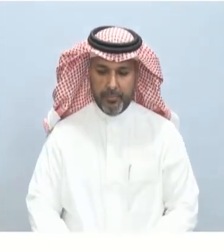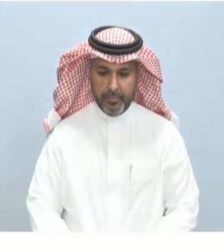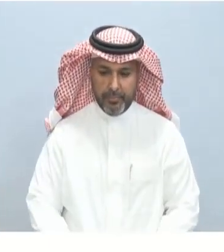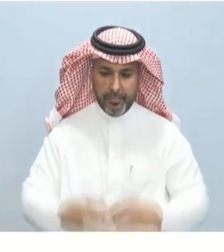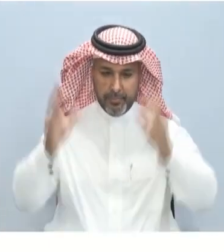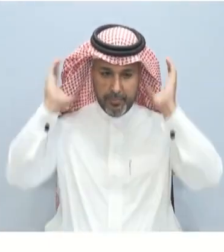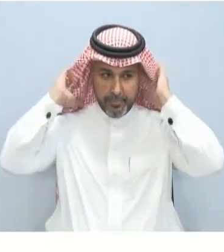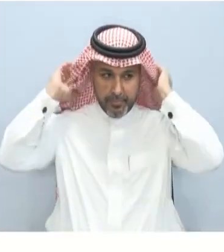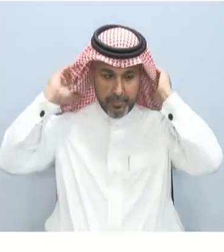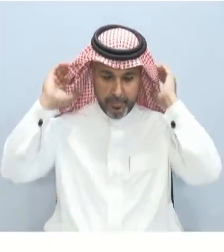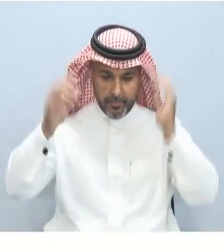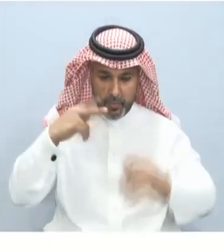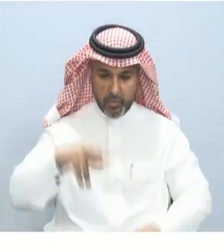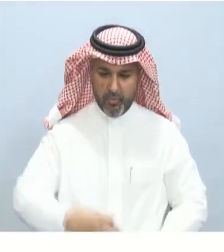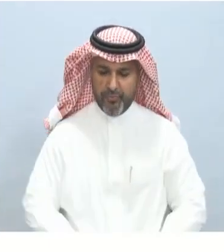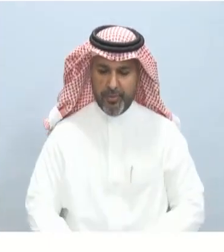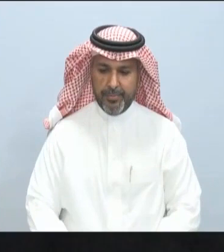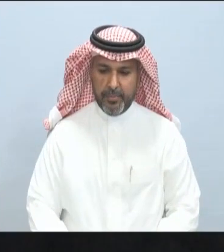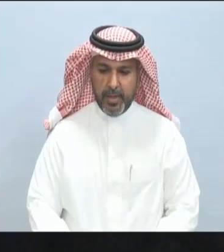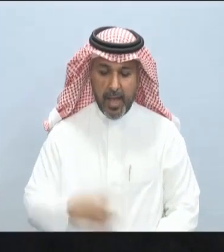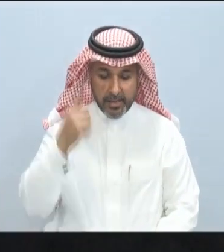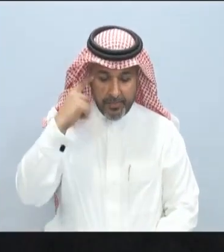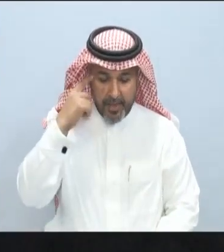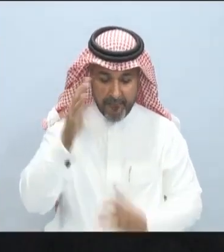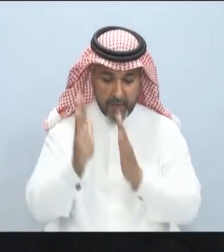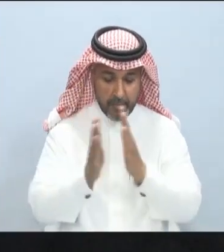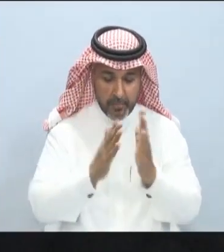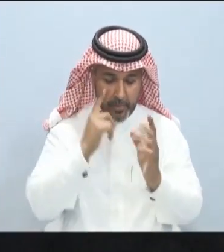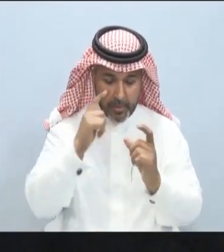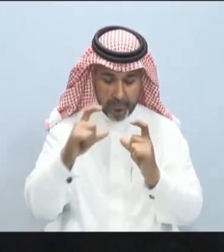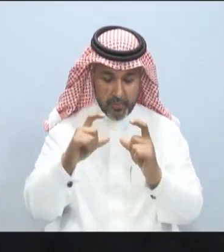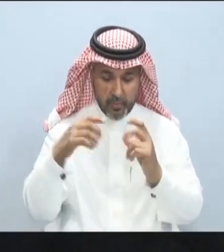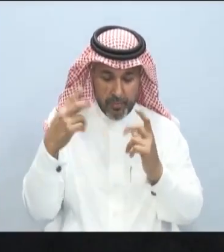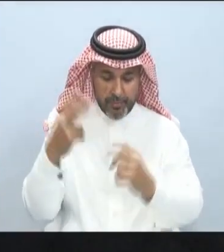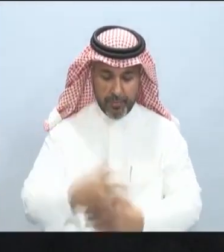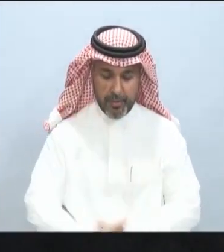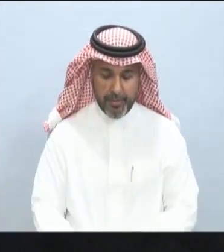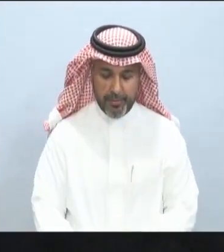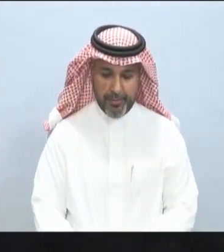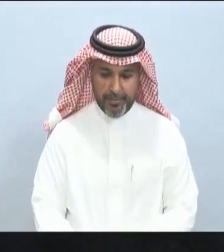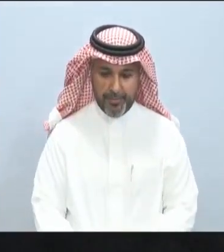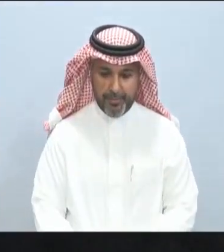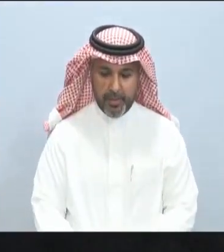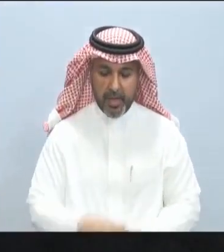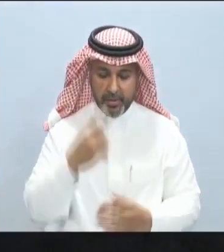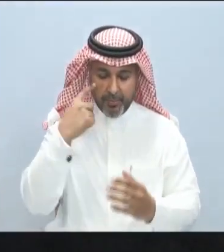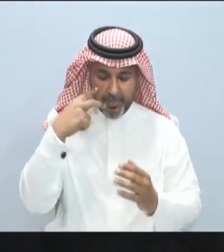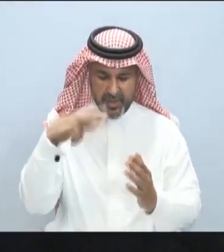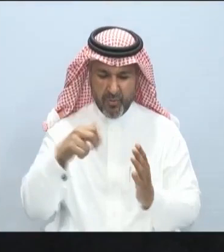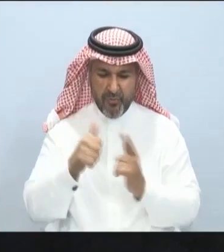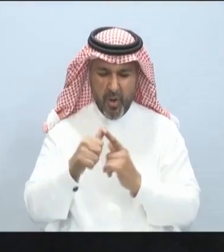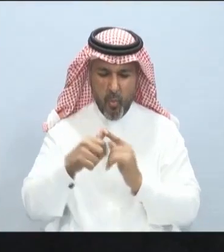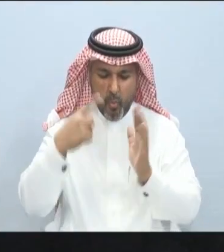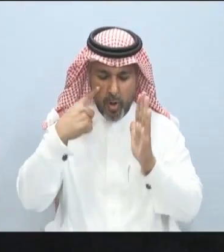في هذه الحصه تمييز ثلاثيه الحد التي تشكل مربعا كامل لنبحث ما هي الشروط التي لابد من